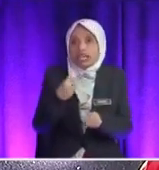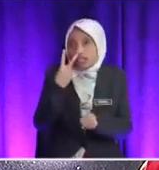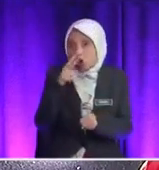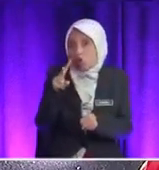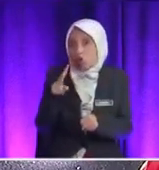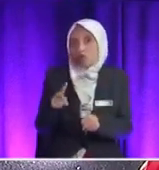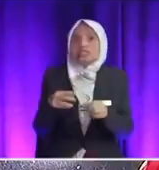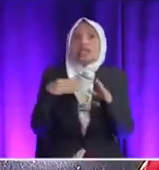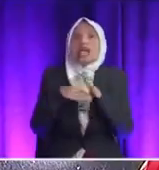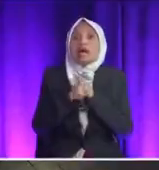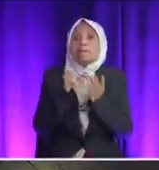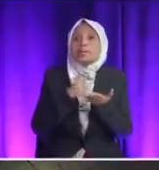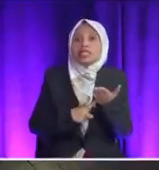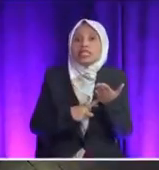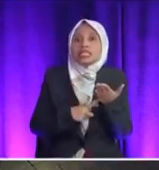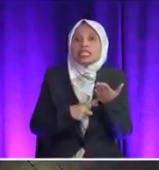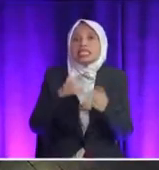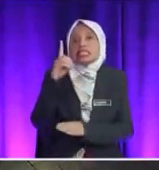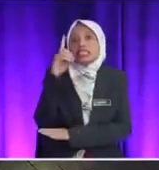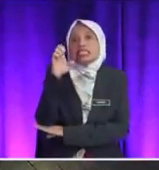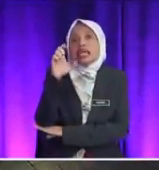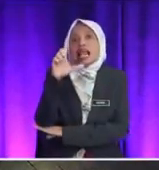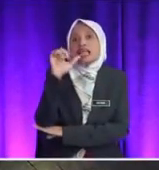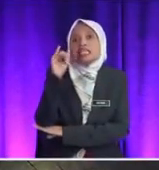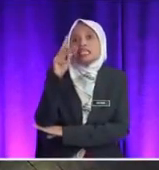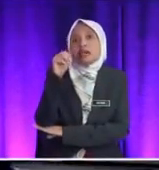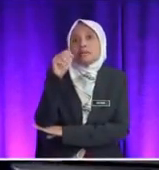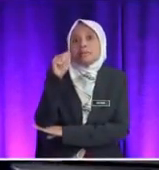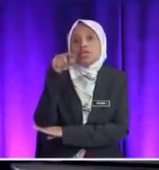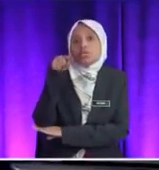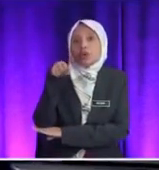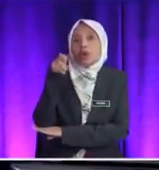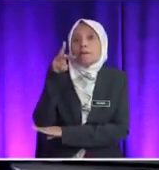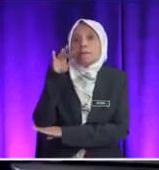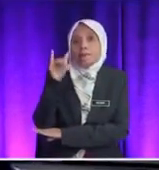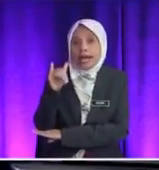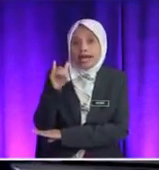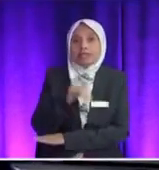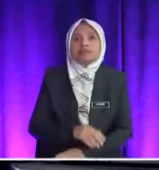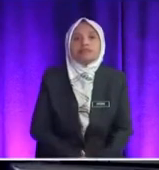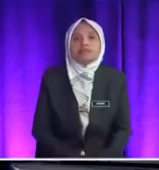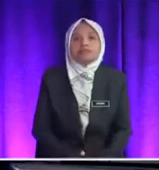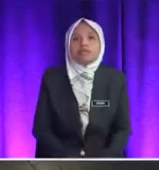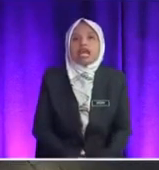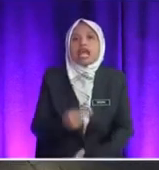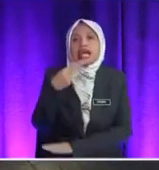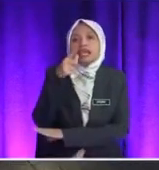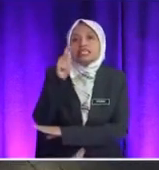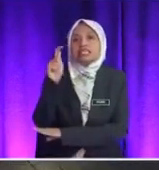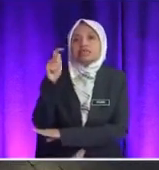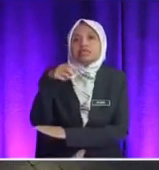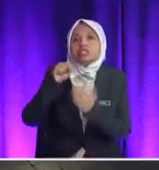dimana jago dipotong mana Jinggo reportedly Meh Ampun Tadi ramai ah abis ini Hani dak sctv